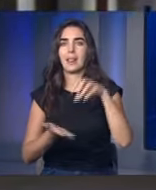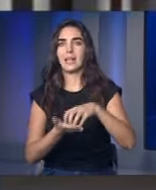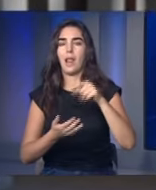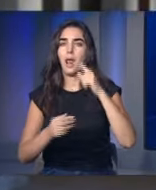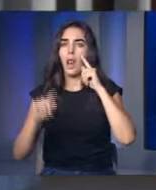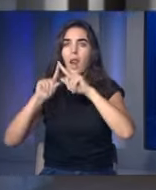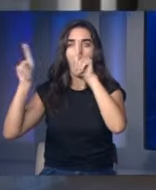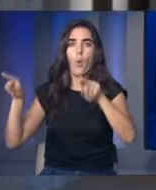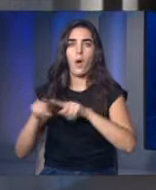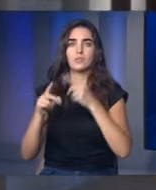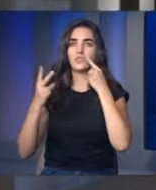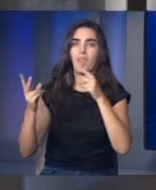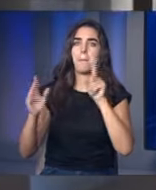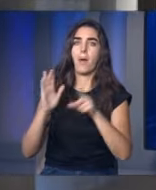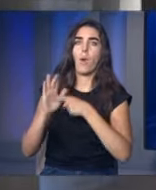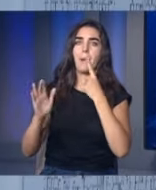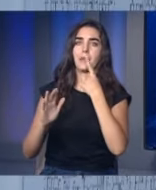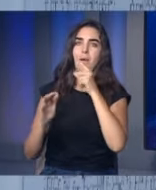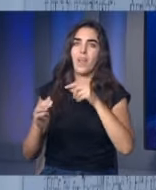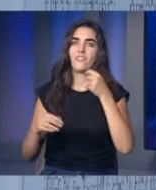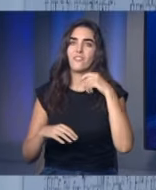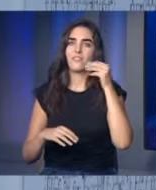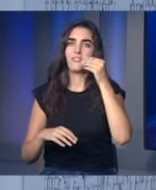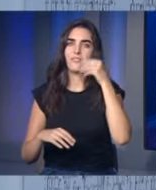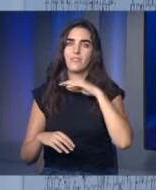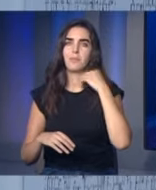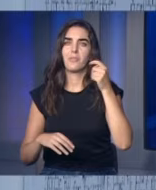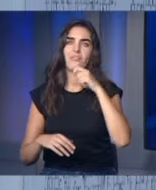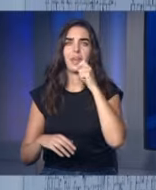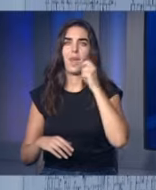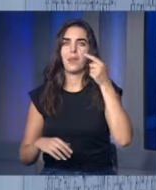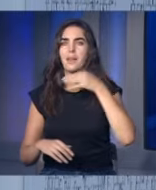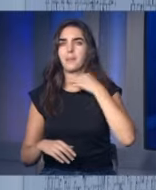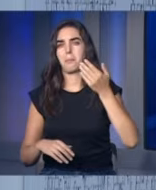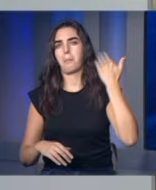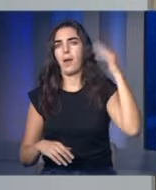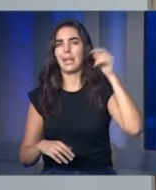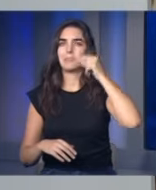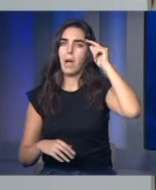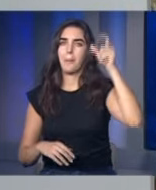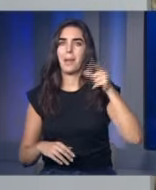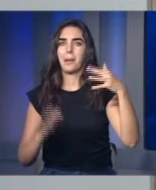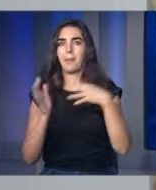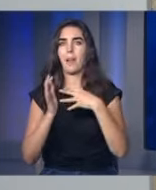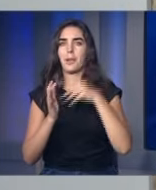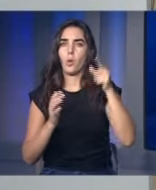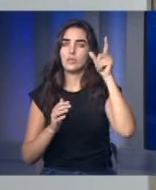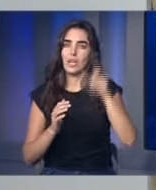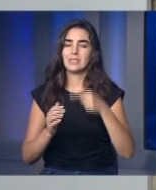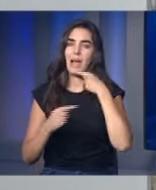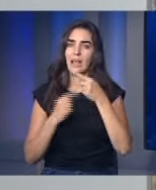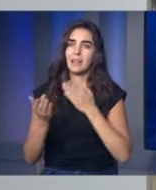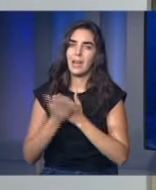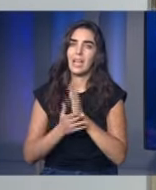بيت الدين لوحات تعرض للمرة الأولى للفنان الراحل عبد الحميد بعلبكي ومن خلالها